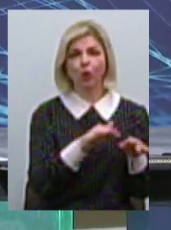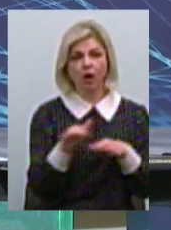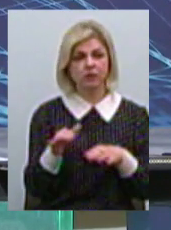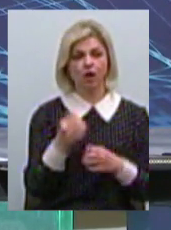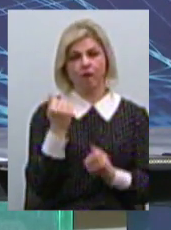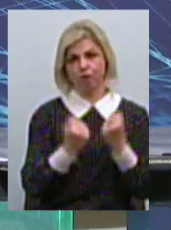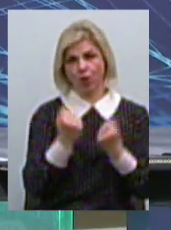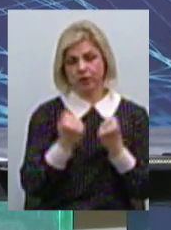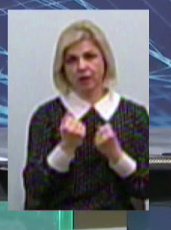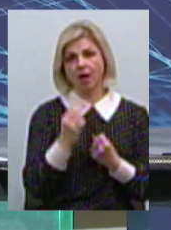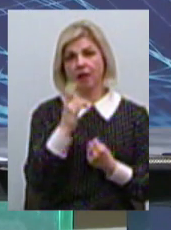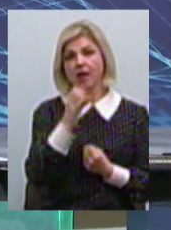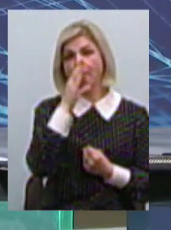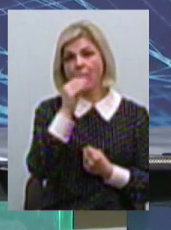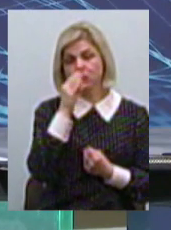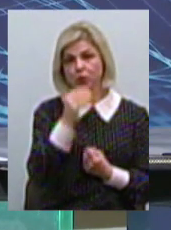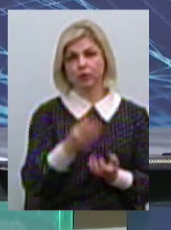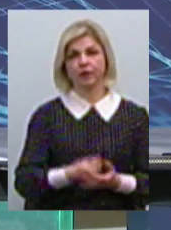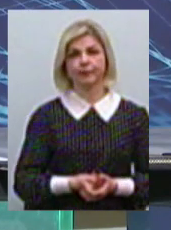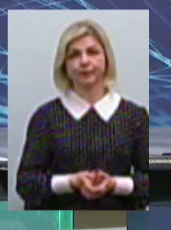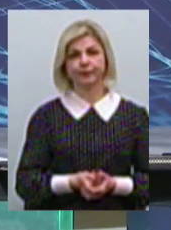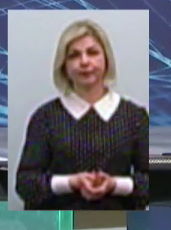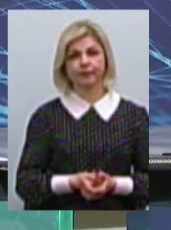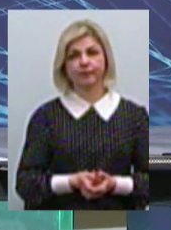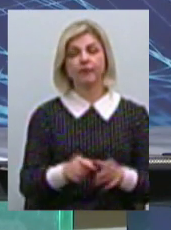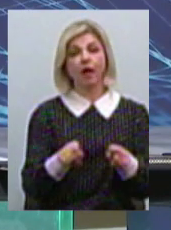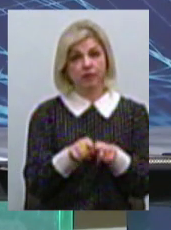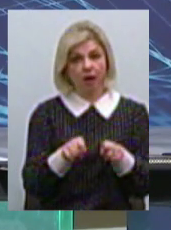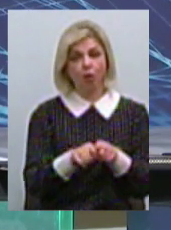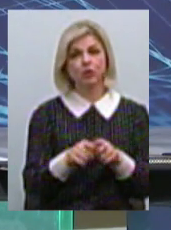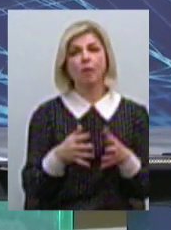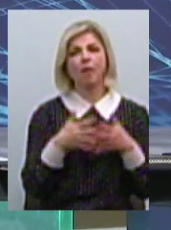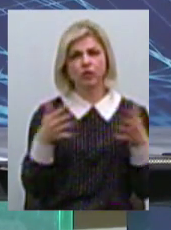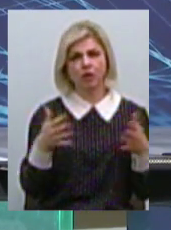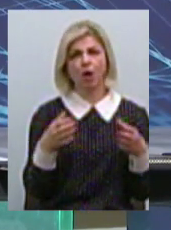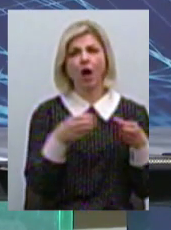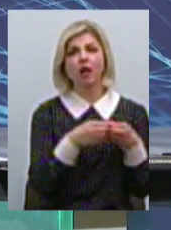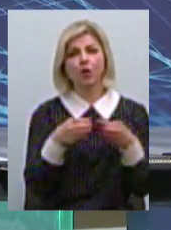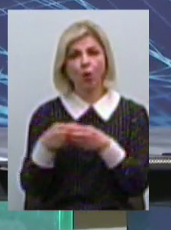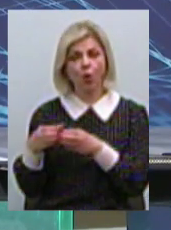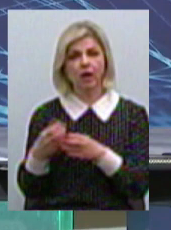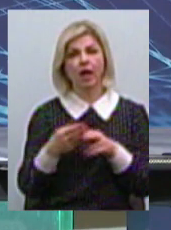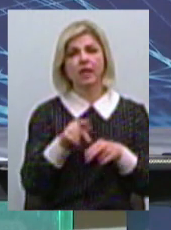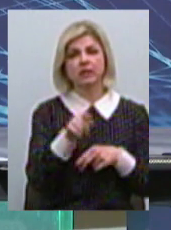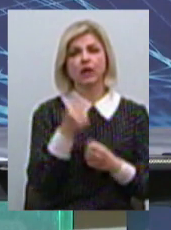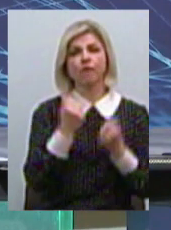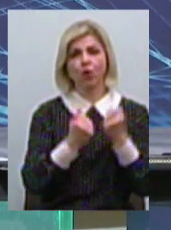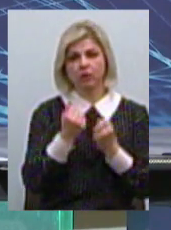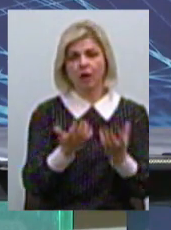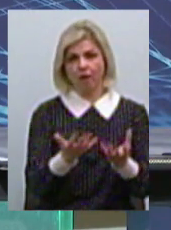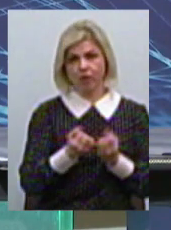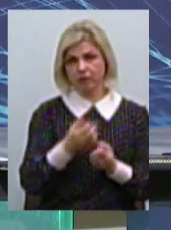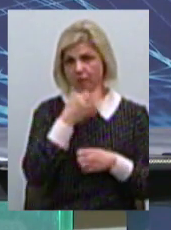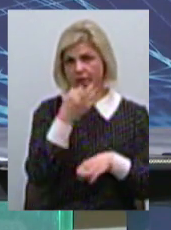водії маршрутно-транспортних засобів. Це також велика категорія, і ці водії беруть на себе велику